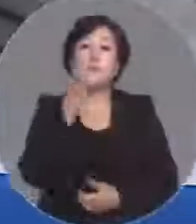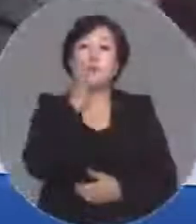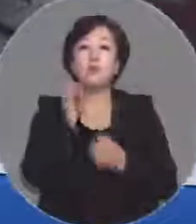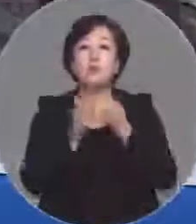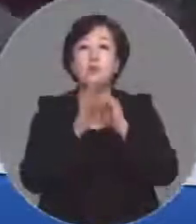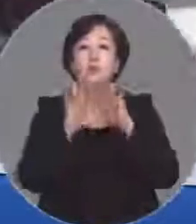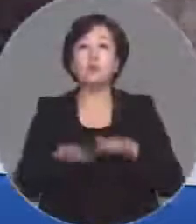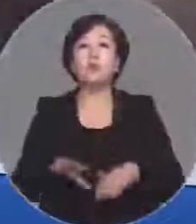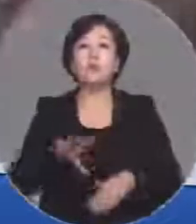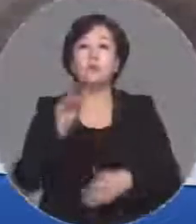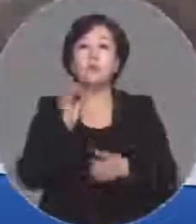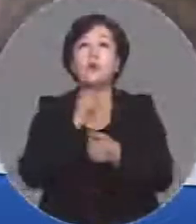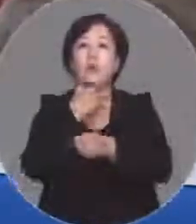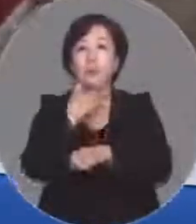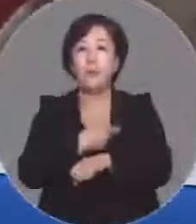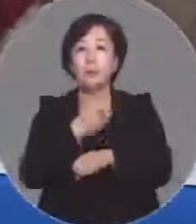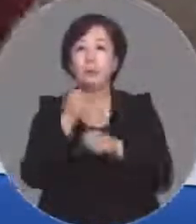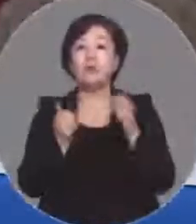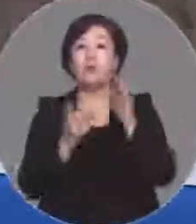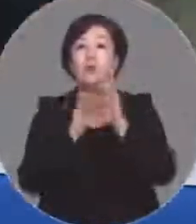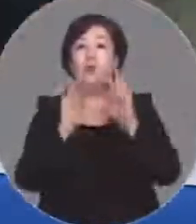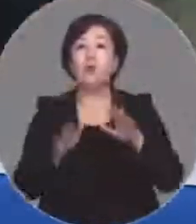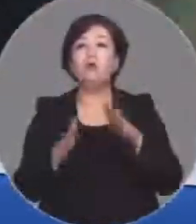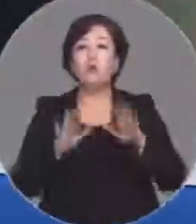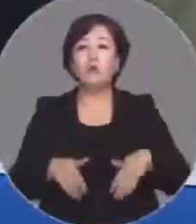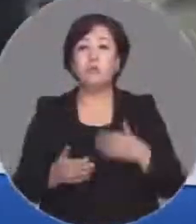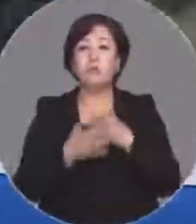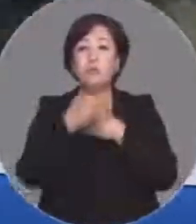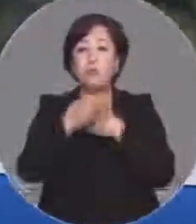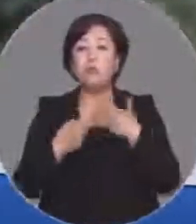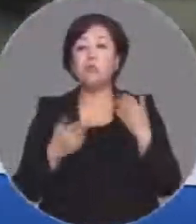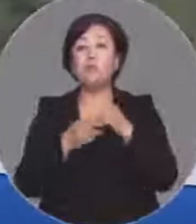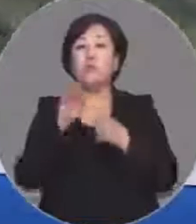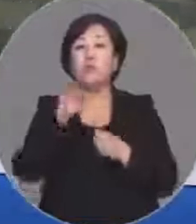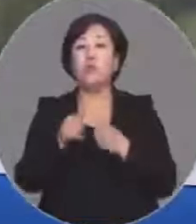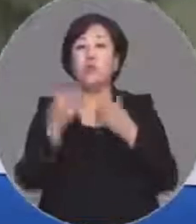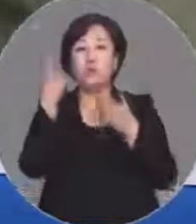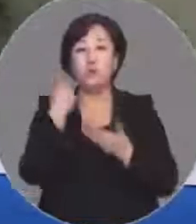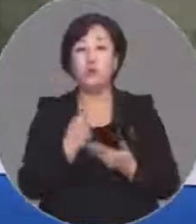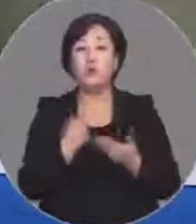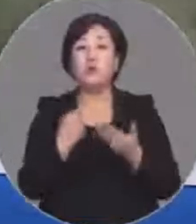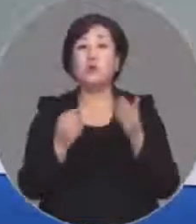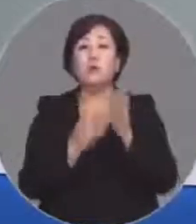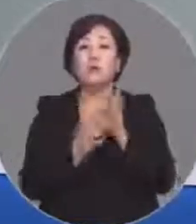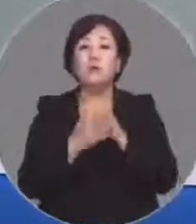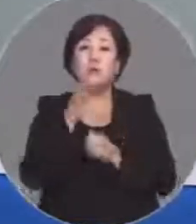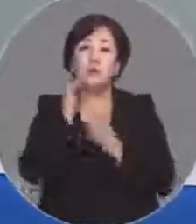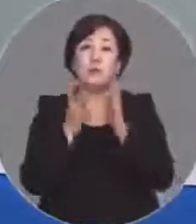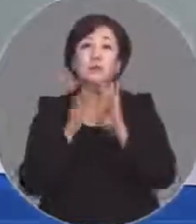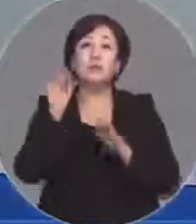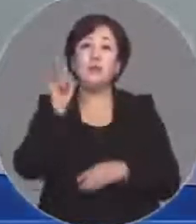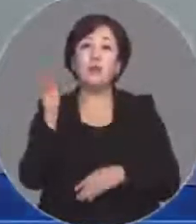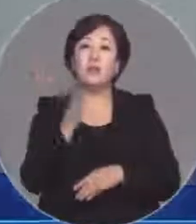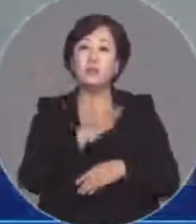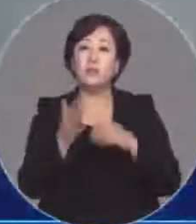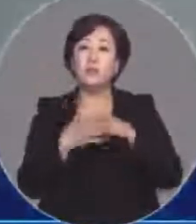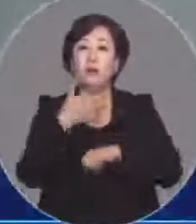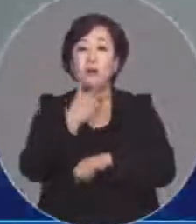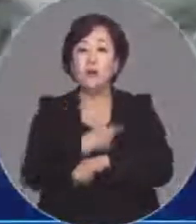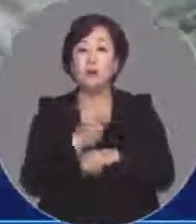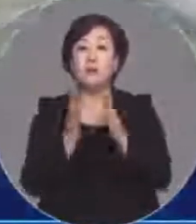울산의 첫 코로나19 백신이 오늘 오전 남구보건소에 도착했습니다. 울산에서도 내일부터 백신